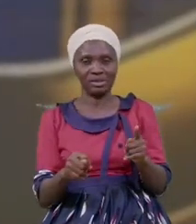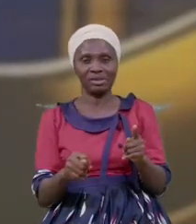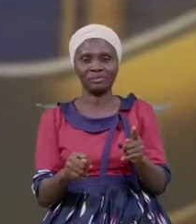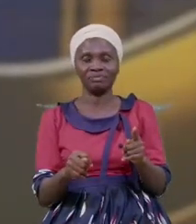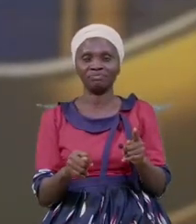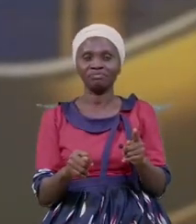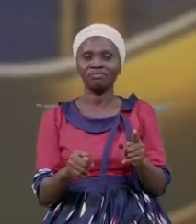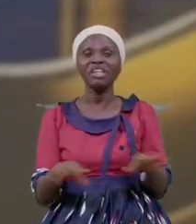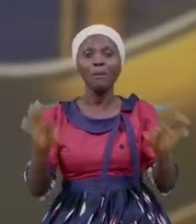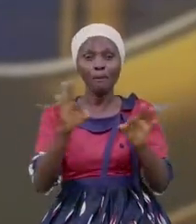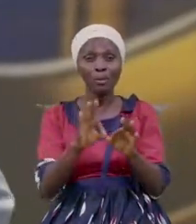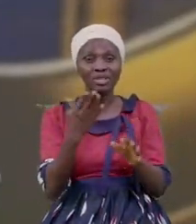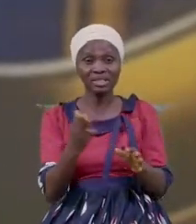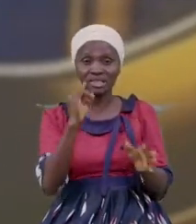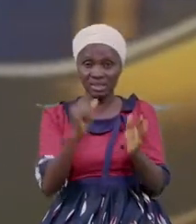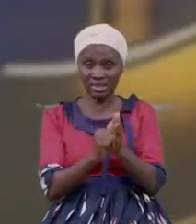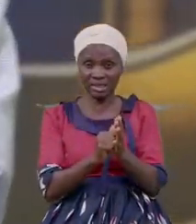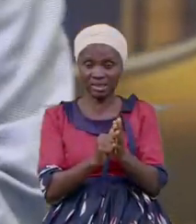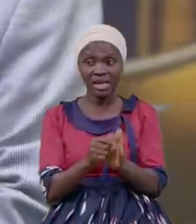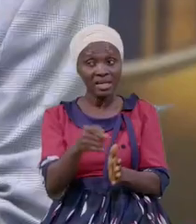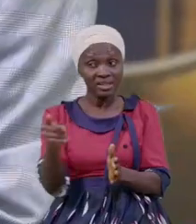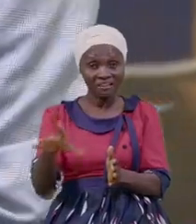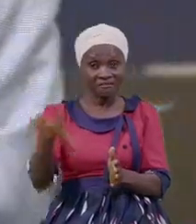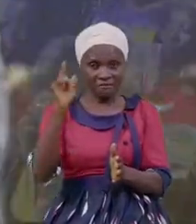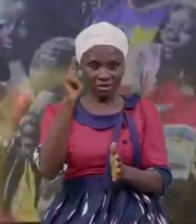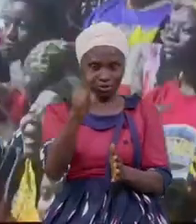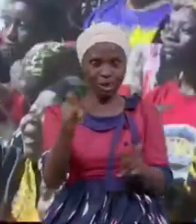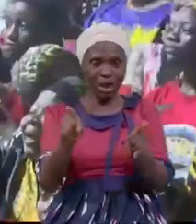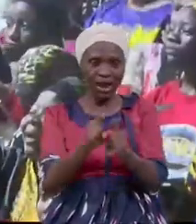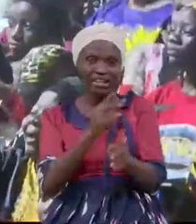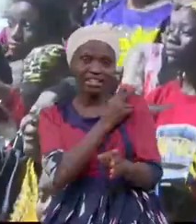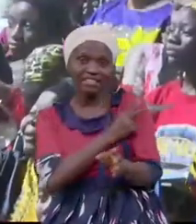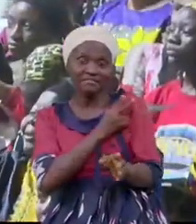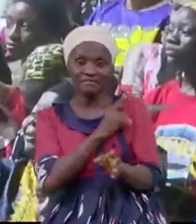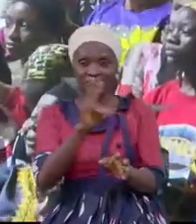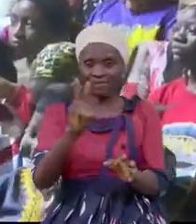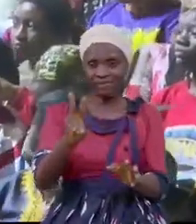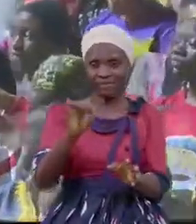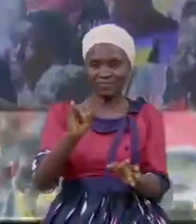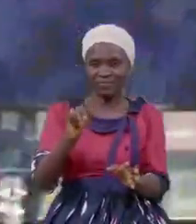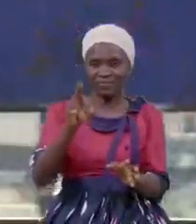est ils t'ont trouvé en tant que femme vertueuse verset